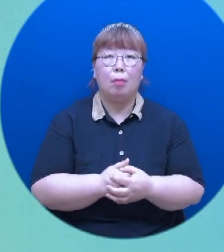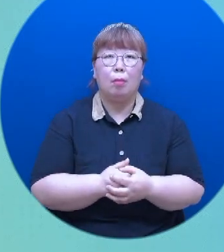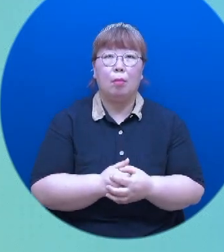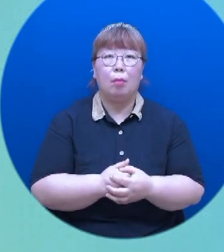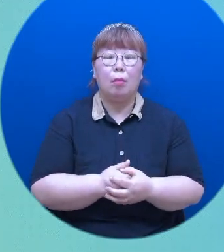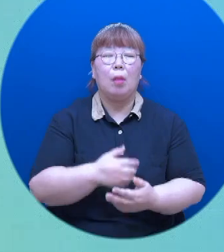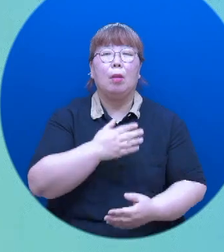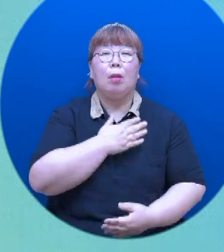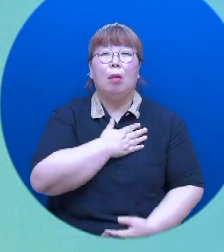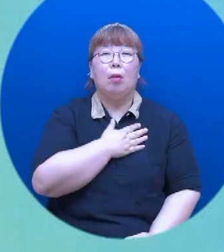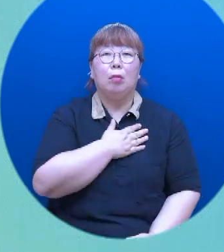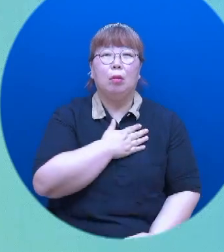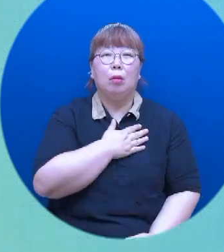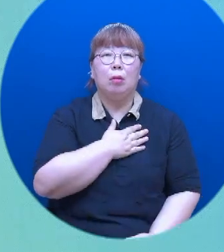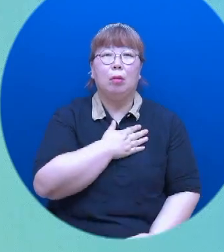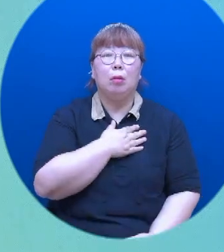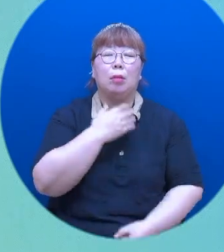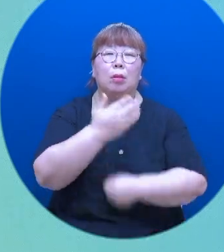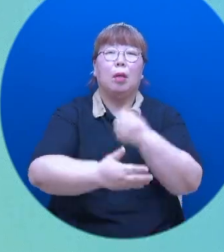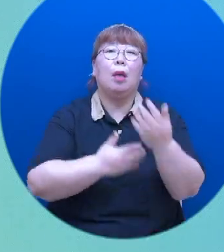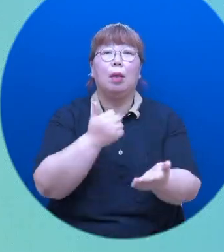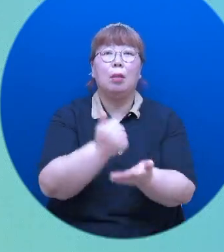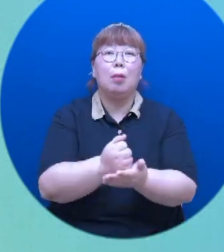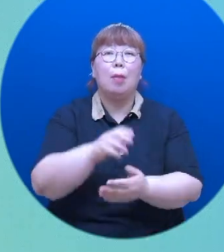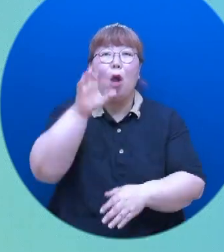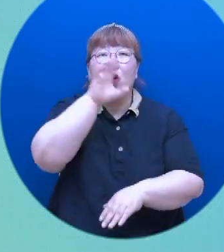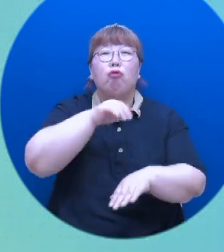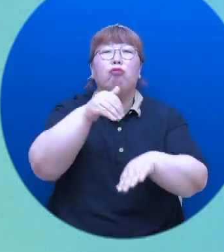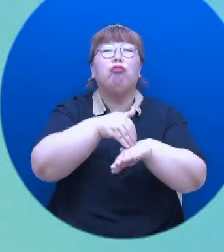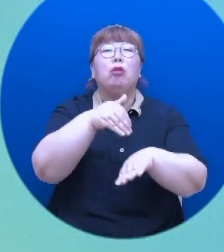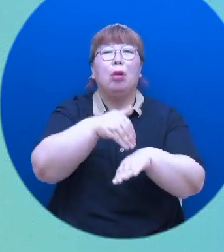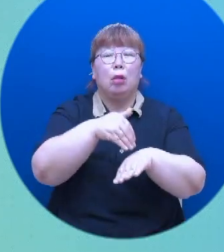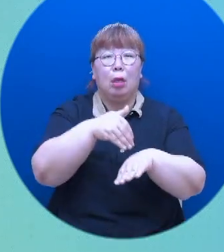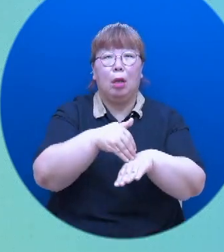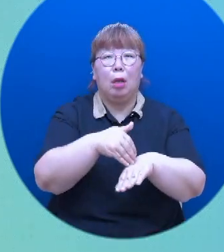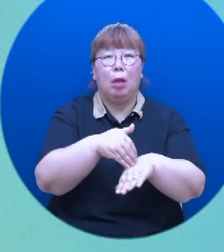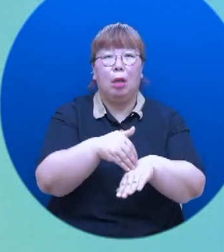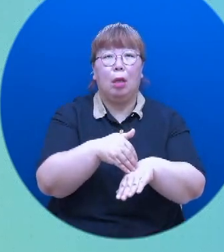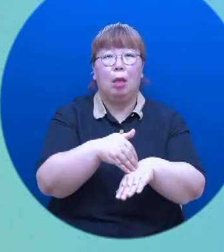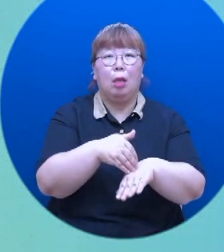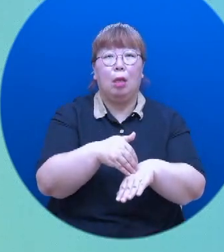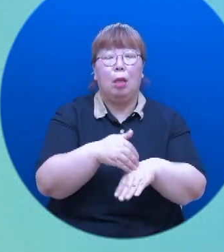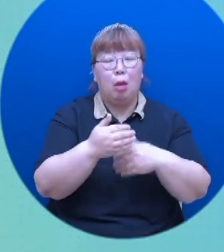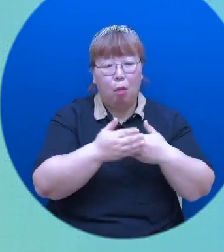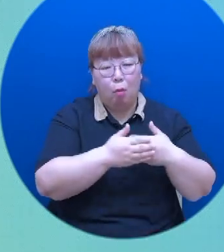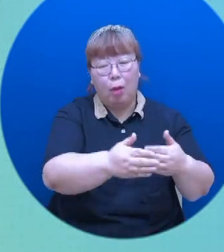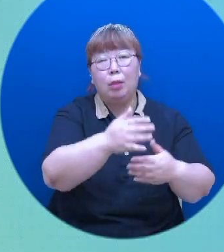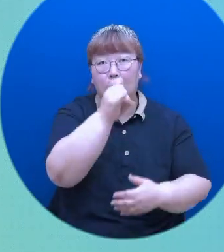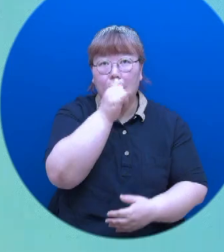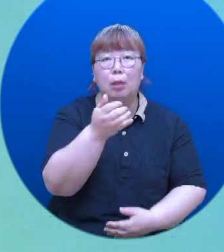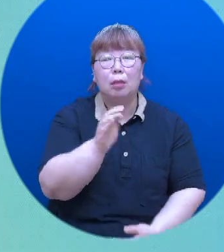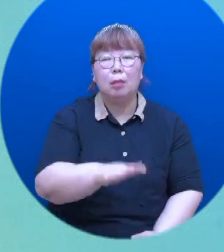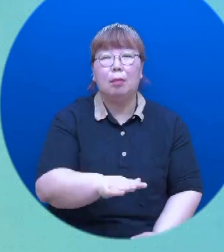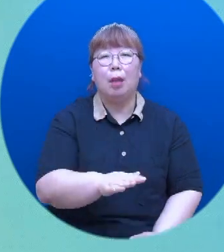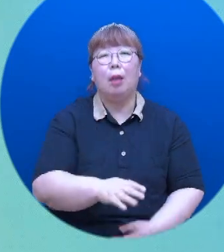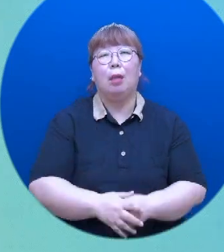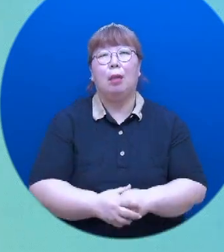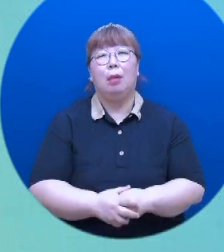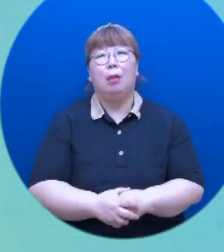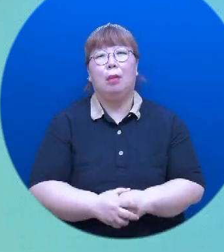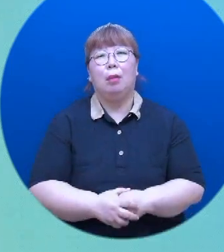저는 여기에 지난날에 하나님이 훈련한 공부의 과정도 있지만